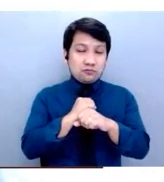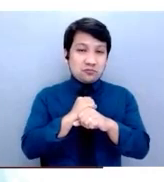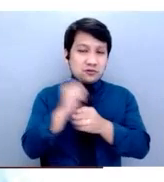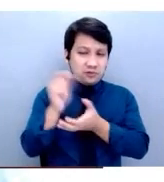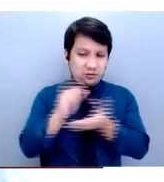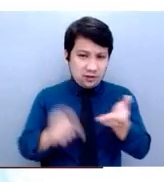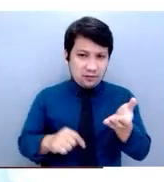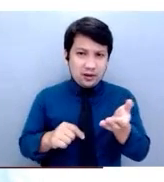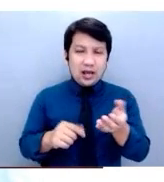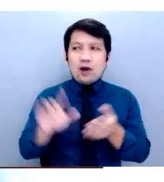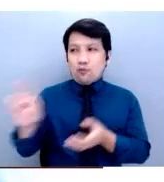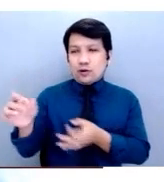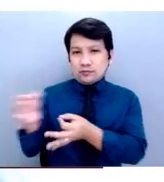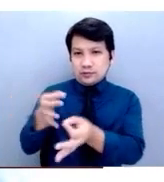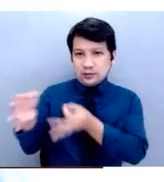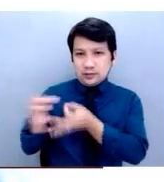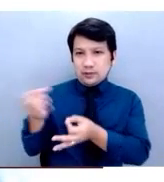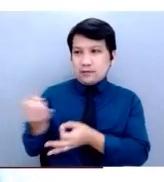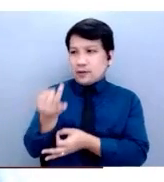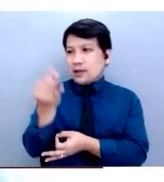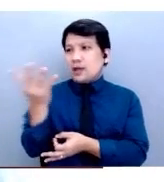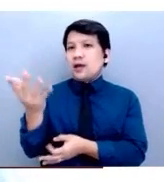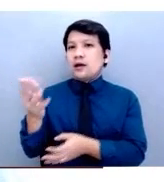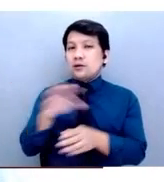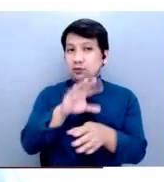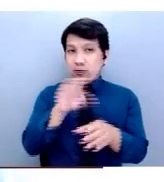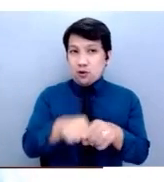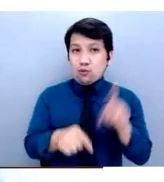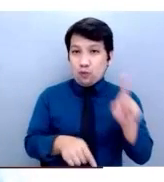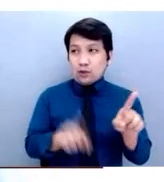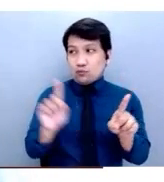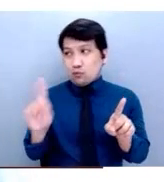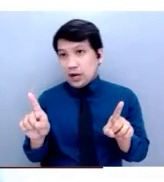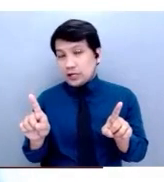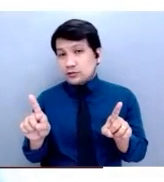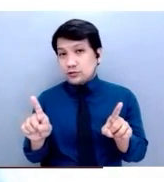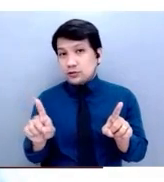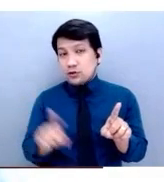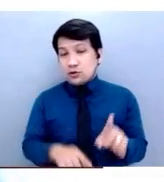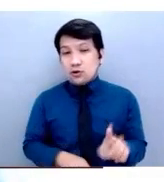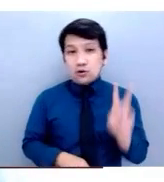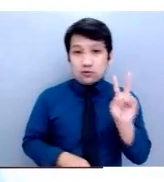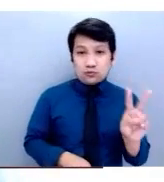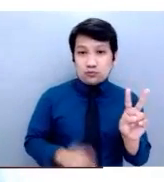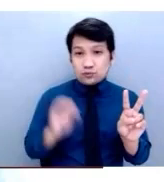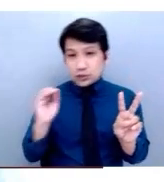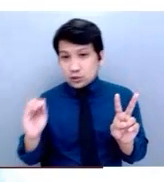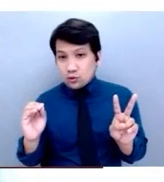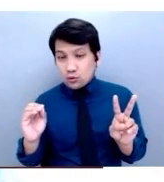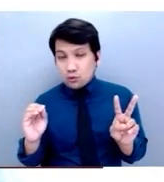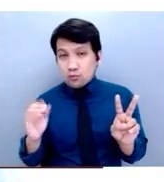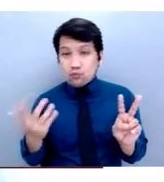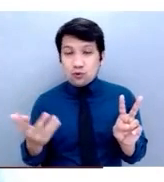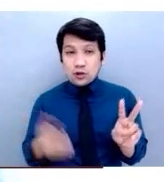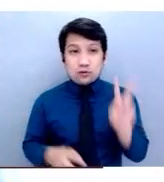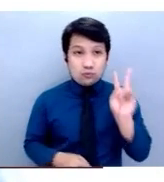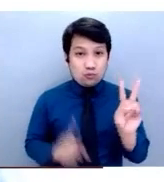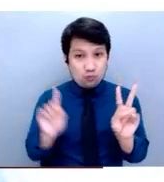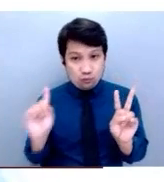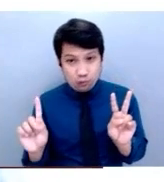ang interpretation sa bilang? Ito ba ay 1-1? Ito ba ay 2-0? Ito ba ay 2-1?